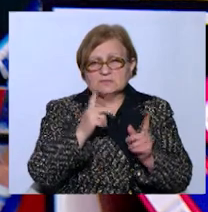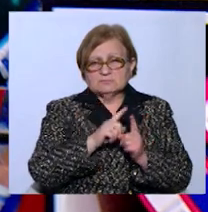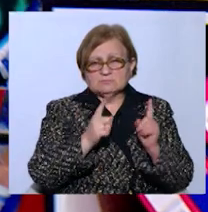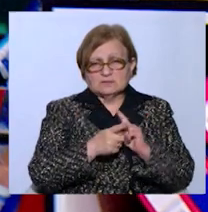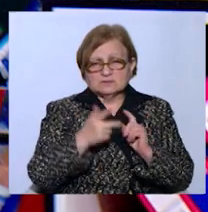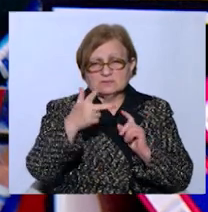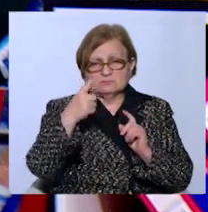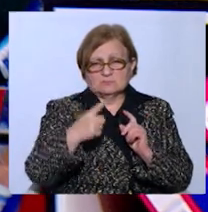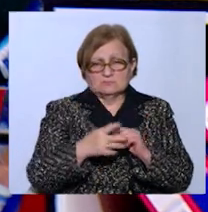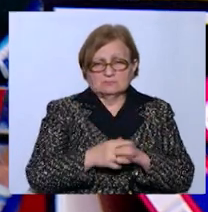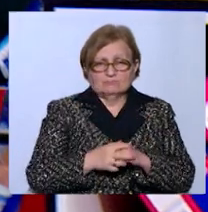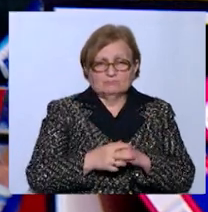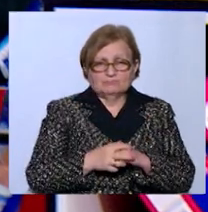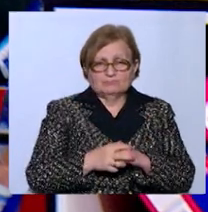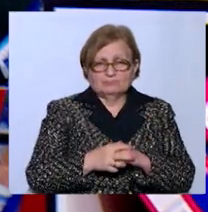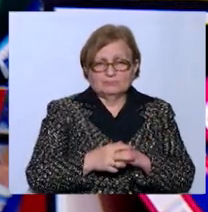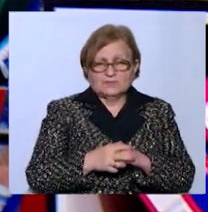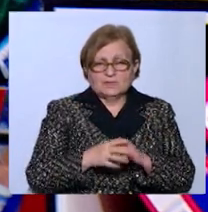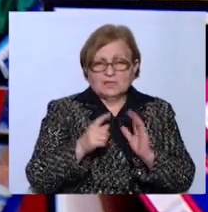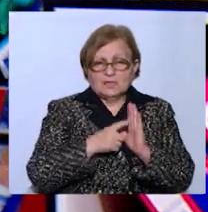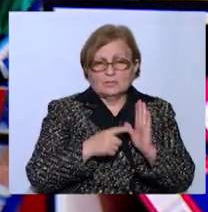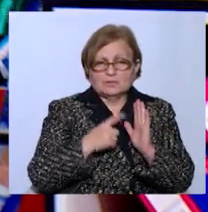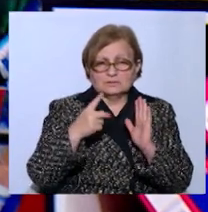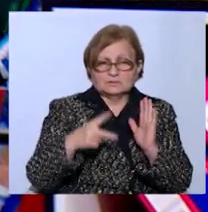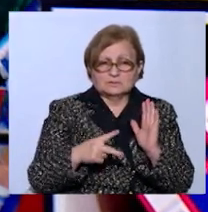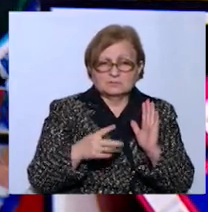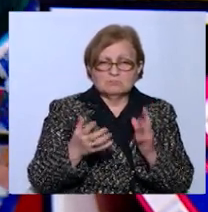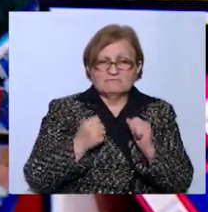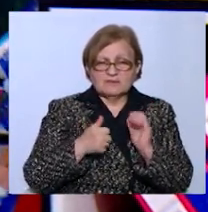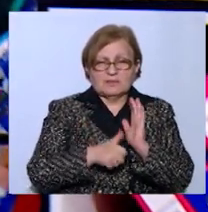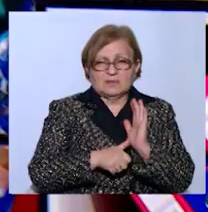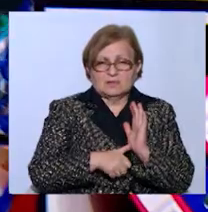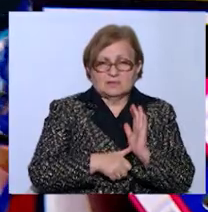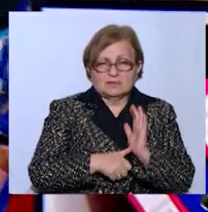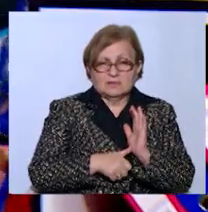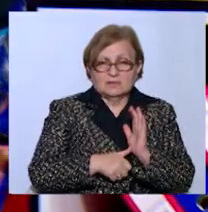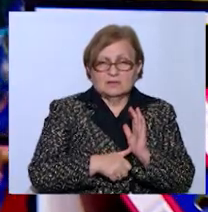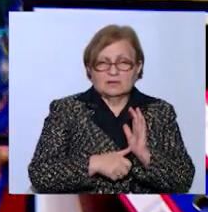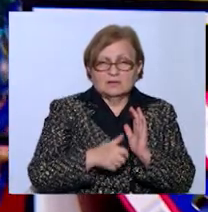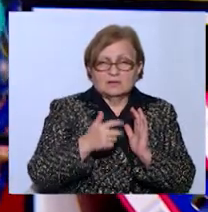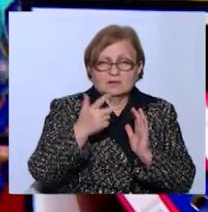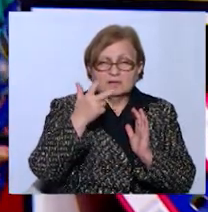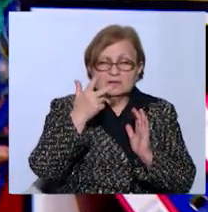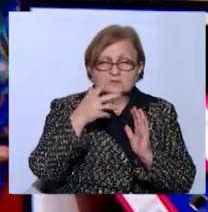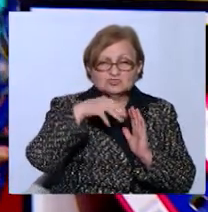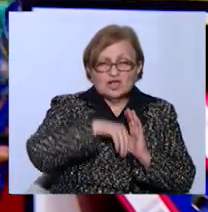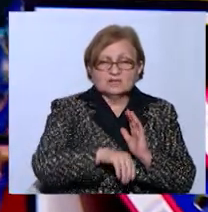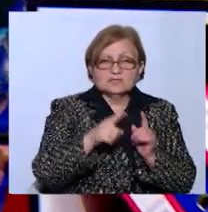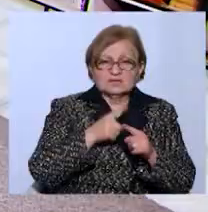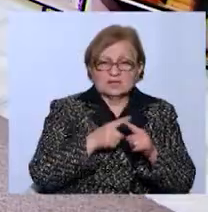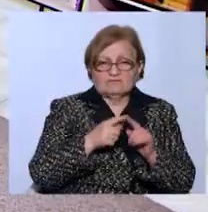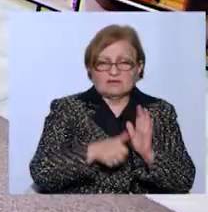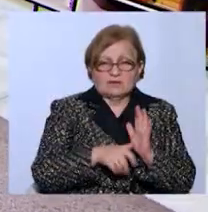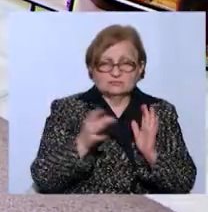3/1. დავწერე 3 წილადის სახით, გავყოფილი 1/2-ზე და მივიღე 6. 3-ში 1/2 ჩაედი, 9-ი ჩაედი 6-ში.